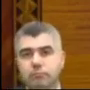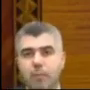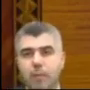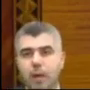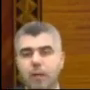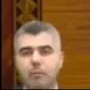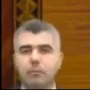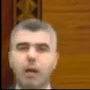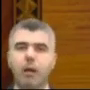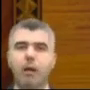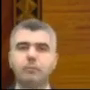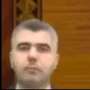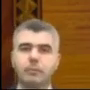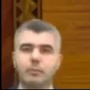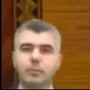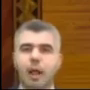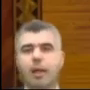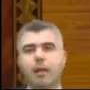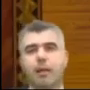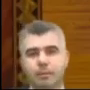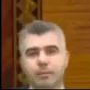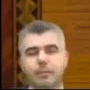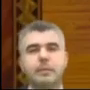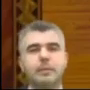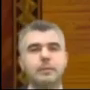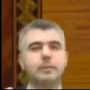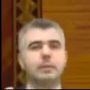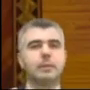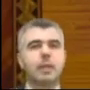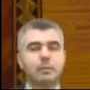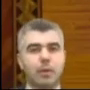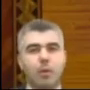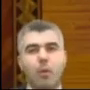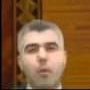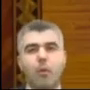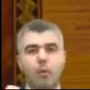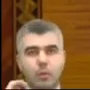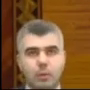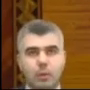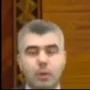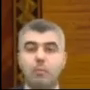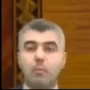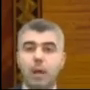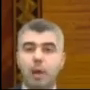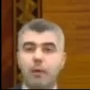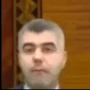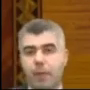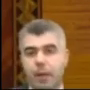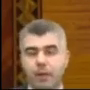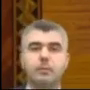وأيضا حب هذه الإمبراطورية القديمة